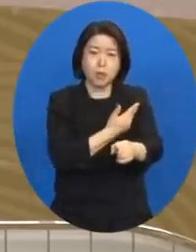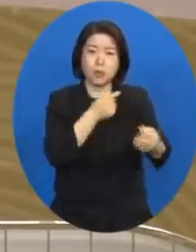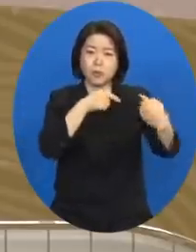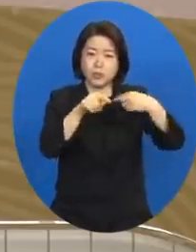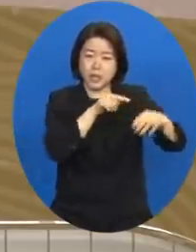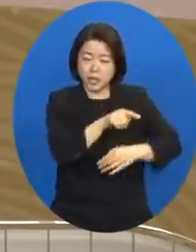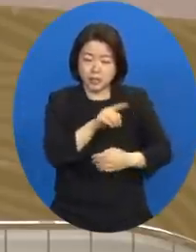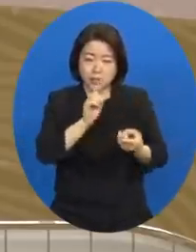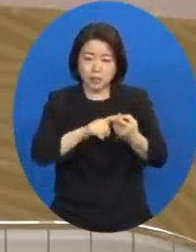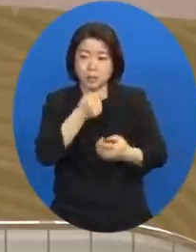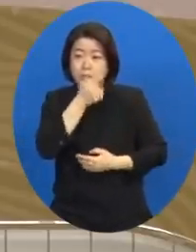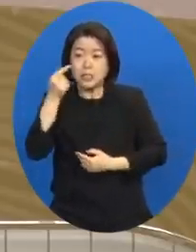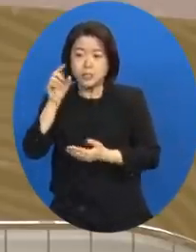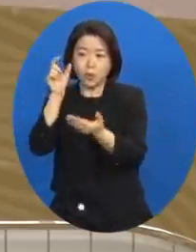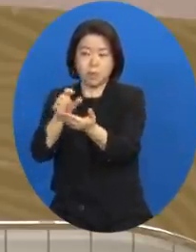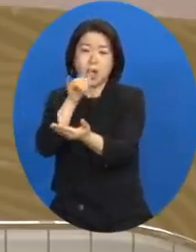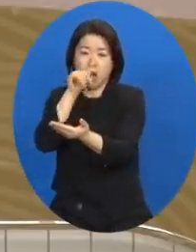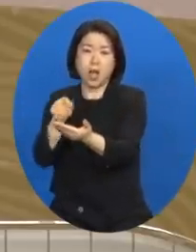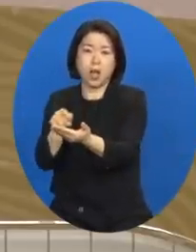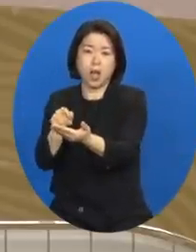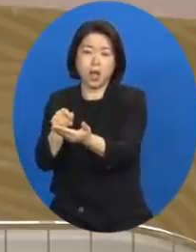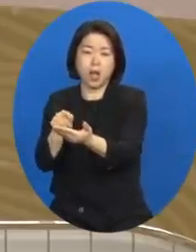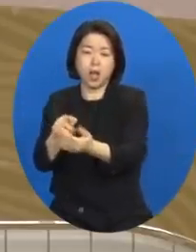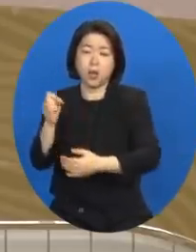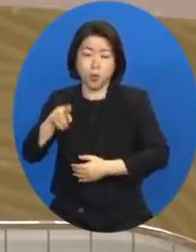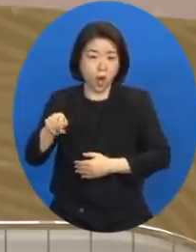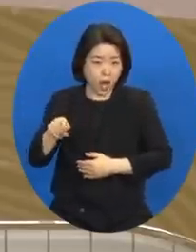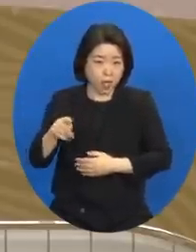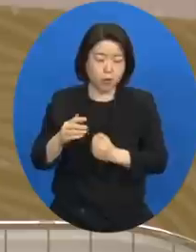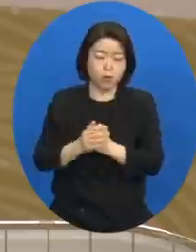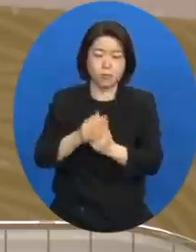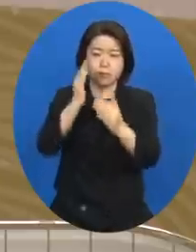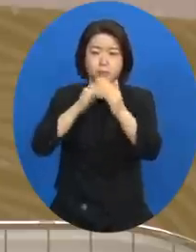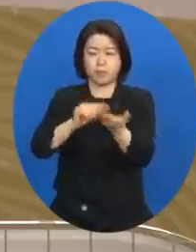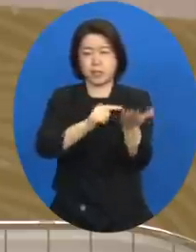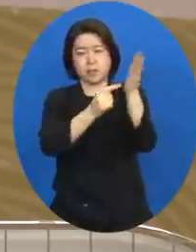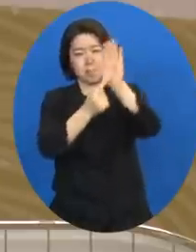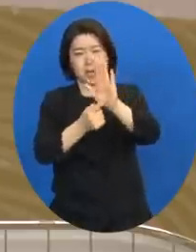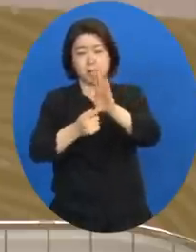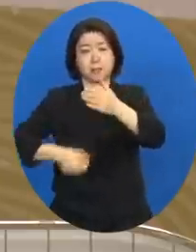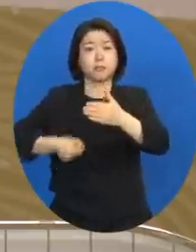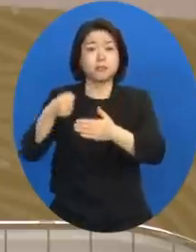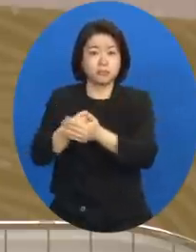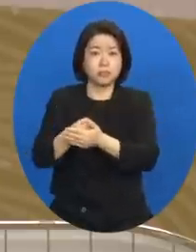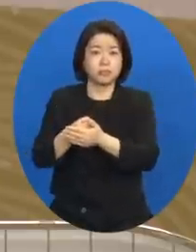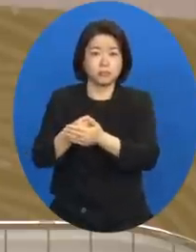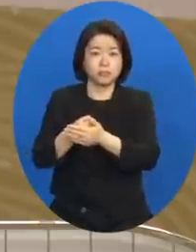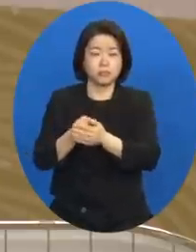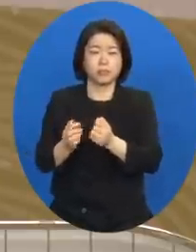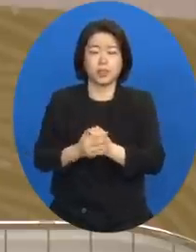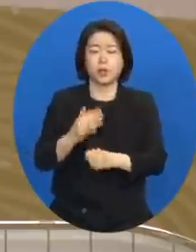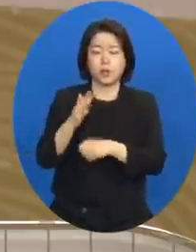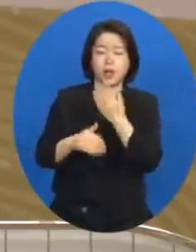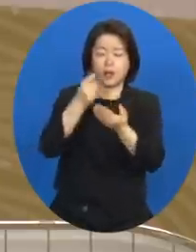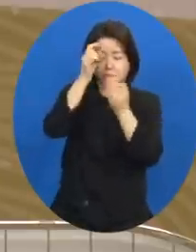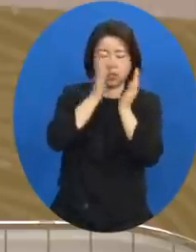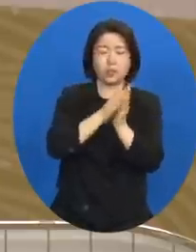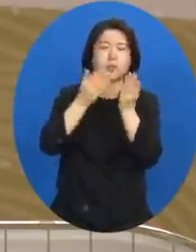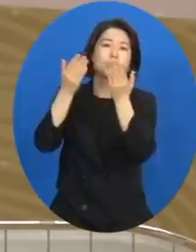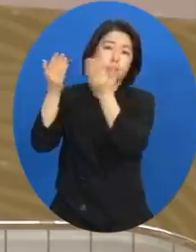증거가 나와 있어요. 그리고 이것을 이제 공포하기로 했습니다. 그리고 하나님께